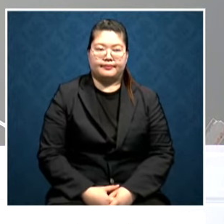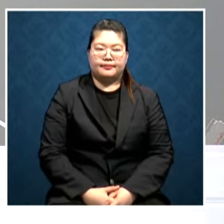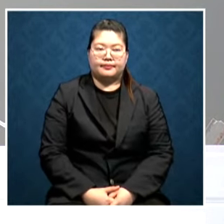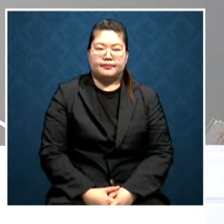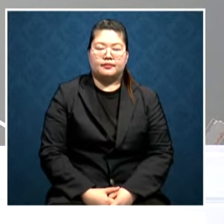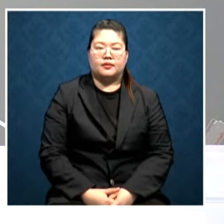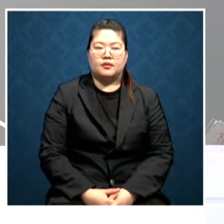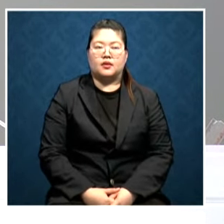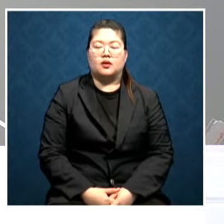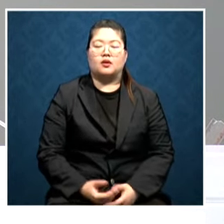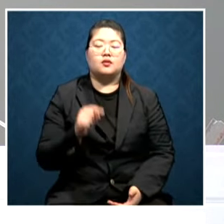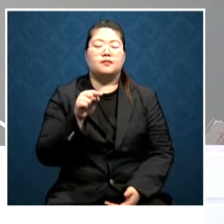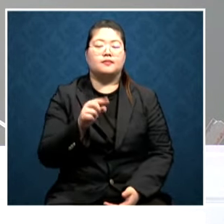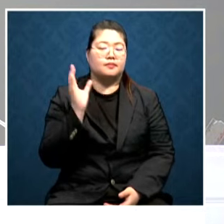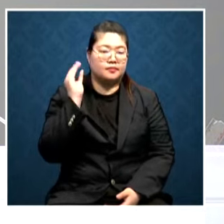ให้เจ้าที่กดออด